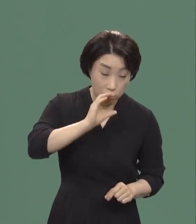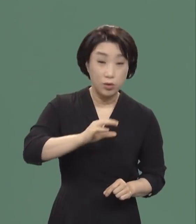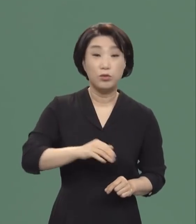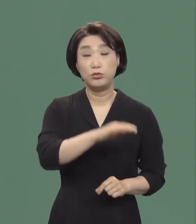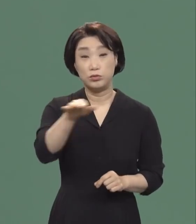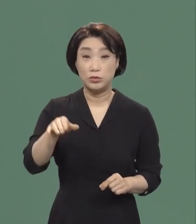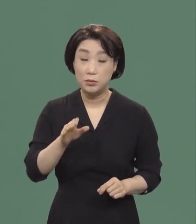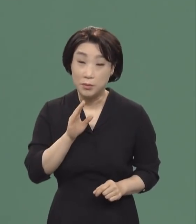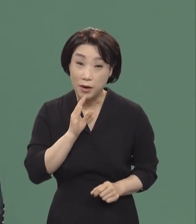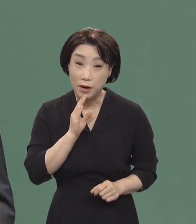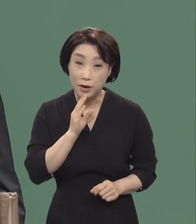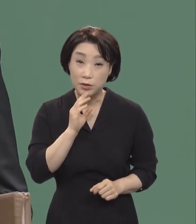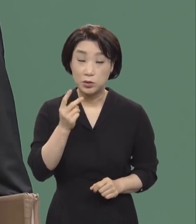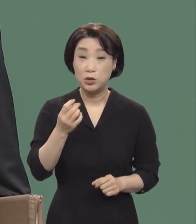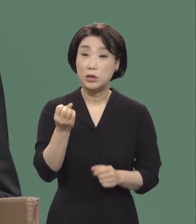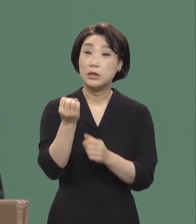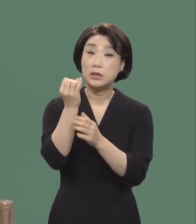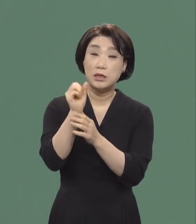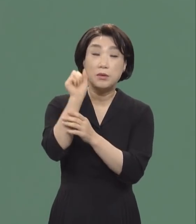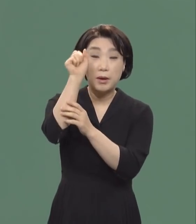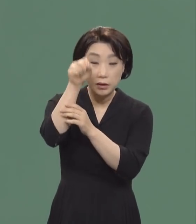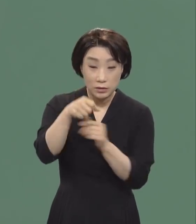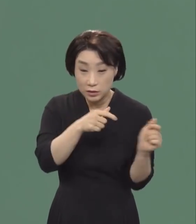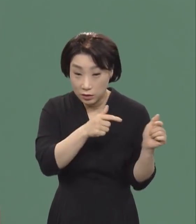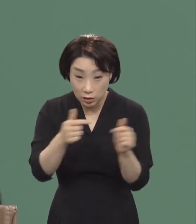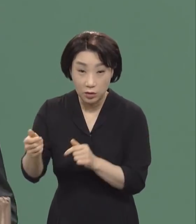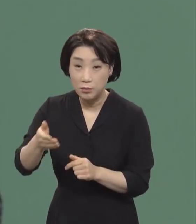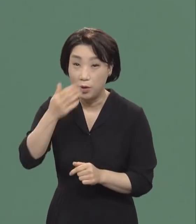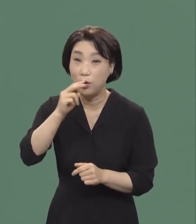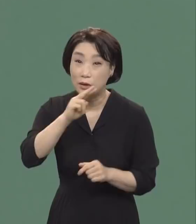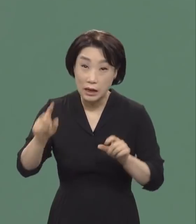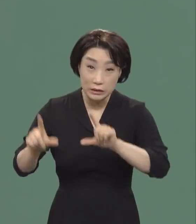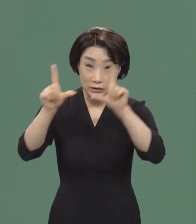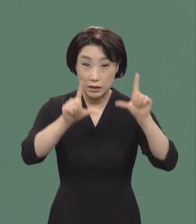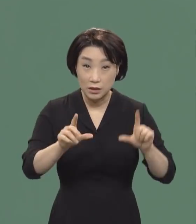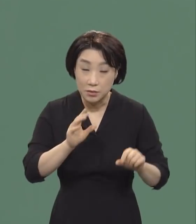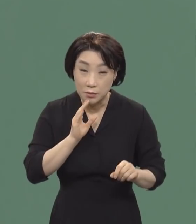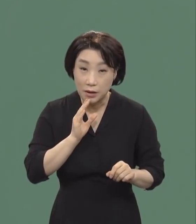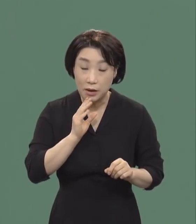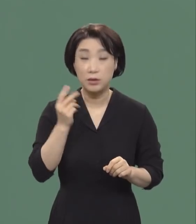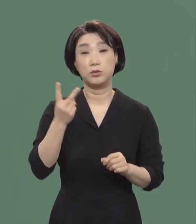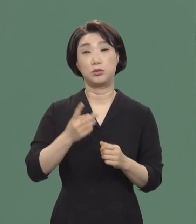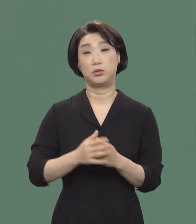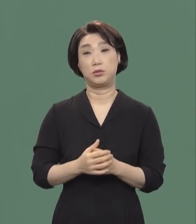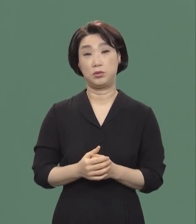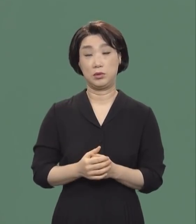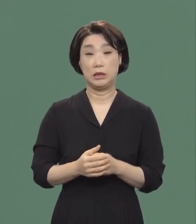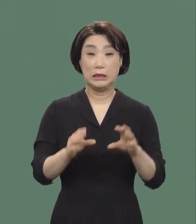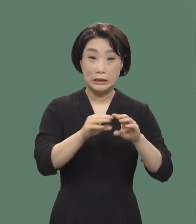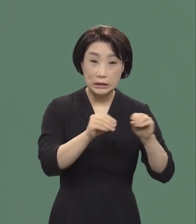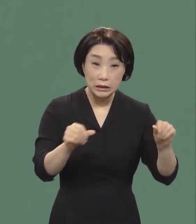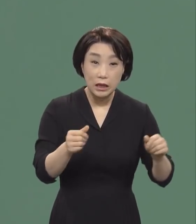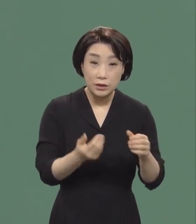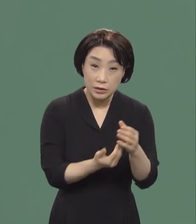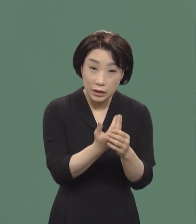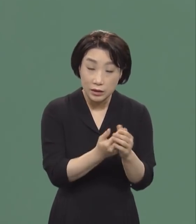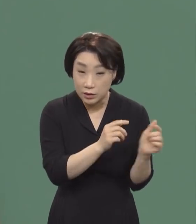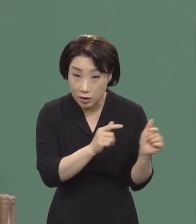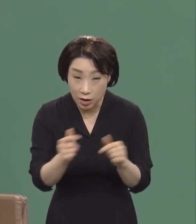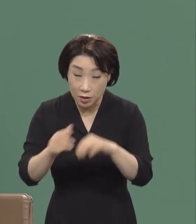만들도록 만들었어요. 심해 놓은 양식을 먹어야 살도록 만들었어요. 그리고 흙에서 나오는